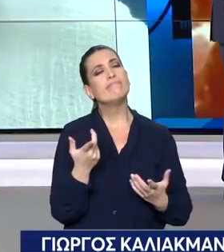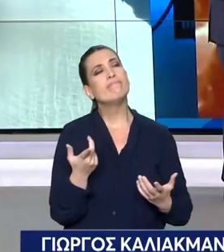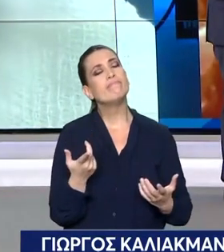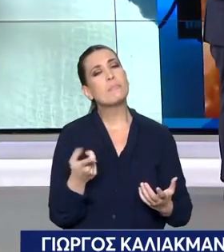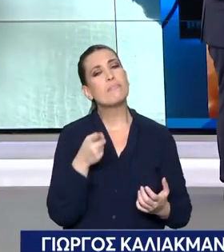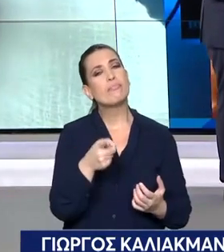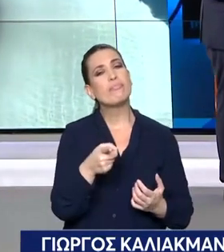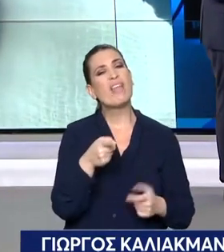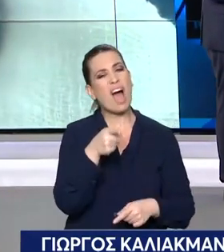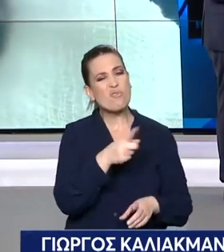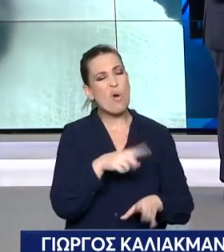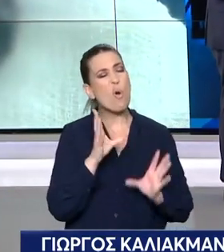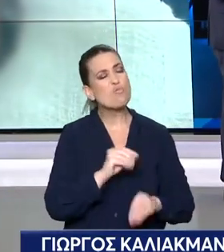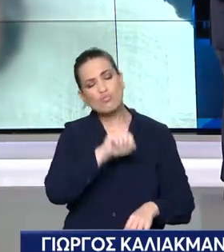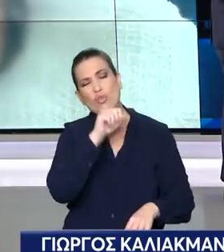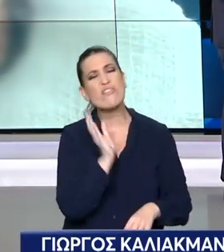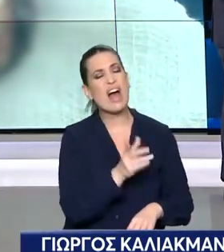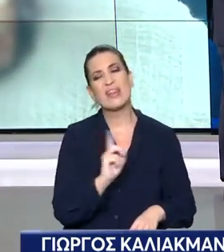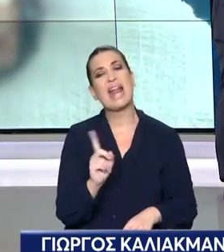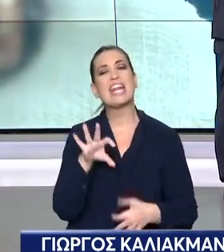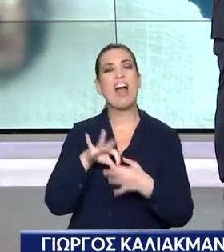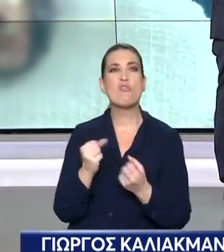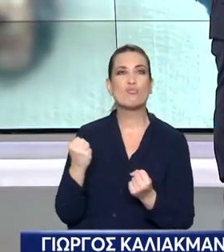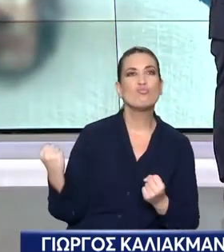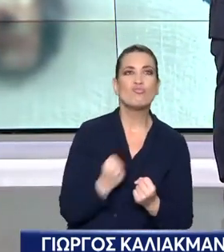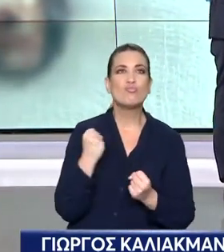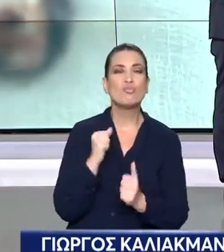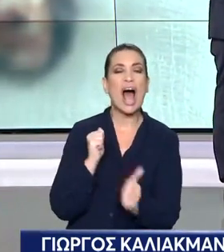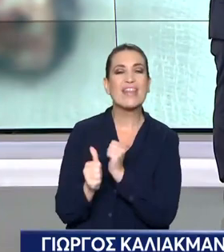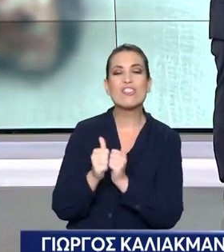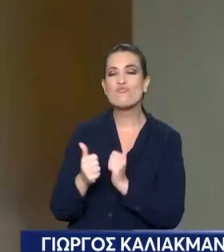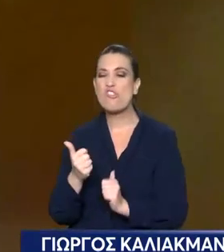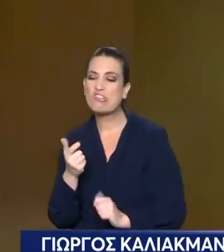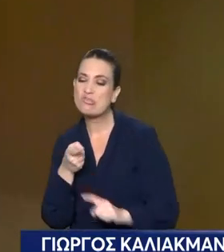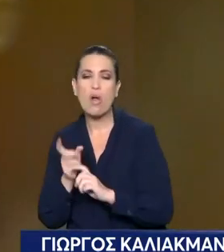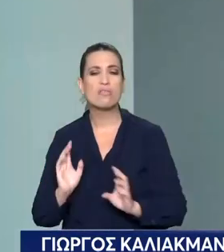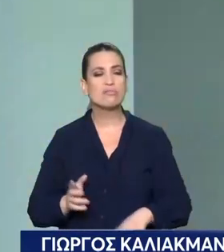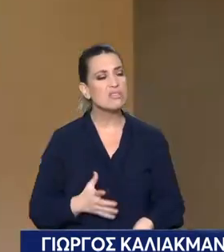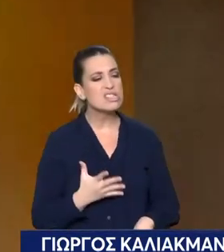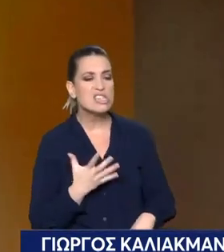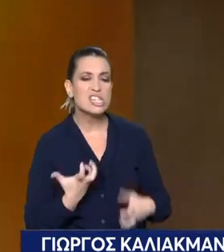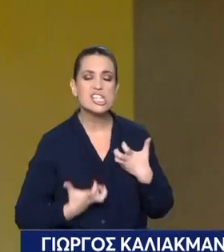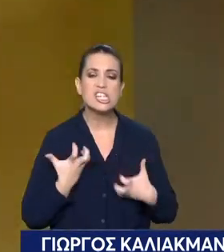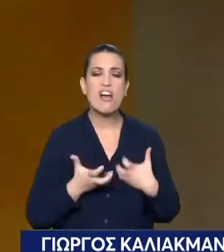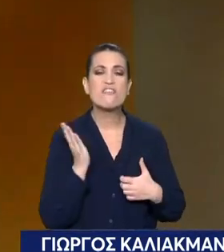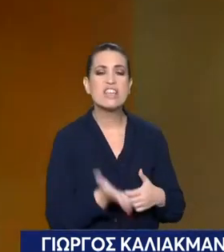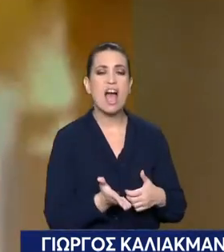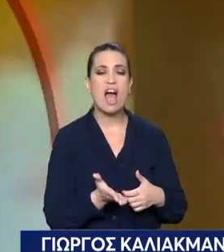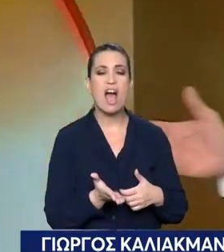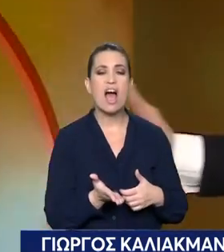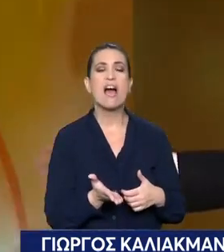με τον αθλητισμό, ούτε με τίποτα. Το λέω επειδή είπατε και για τη ΣΠΑΕ. Πρώτα απ' όλα ήταν και αγώνας βόλεϊ. Αυτός. Δεν έχει ιδιοκτήτη και... τη ΣΠΑΕ, θέλει αυτό το πράγμα. Εδώ μιλάμε. Την